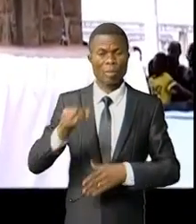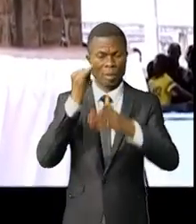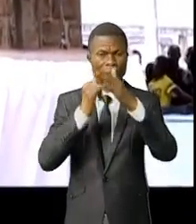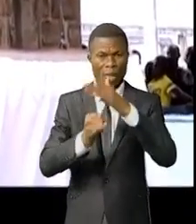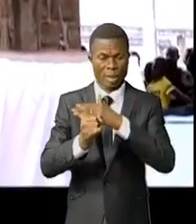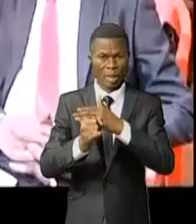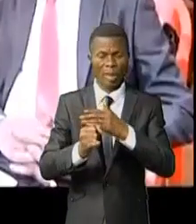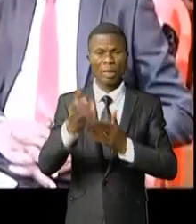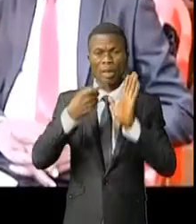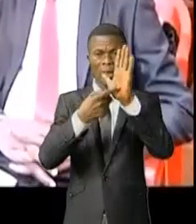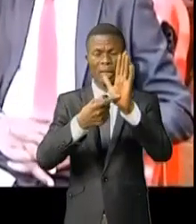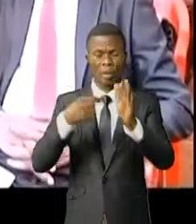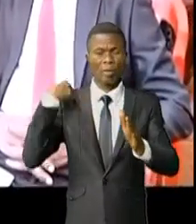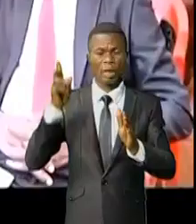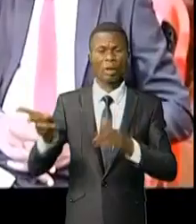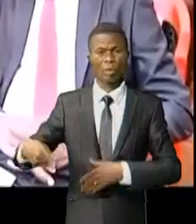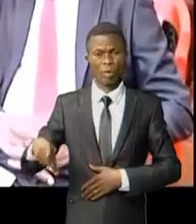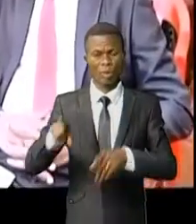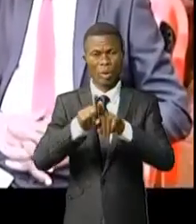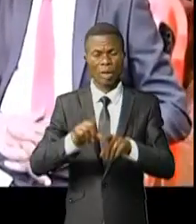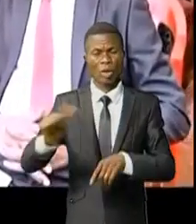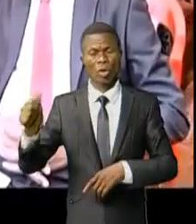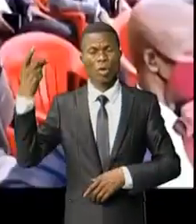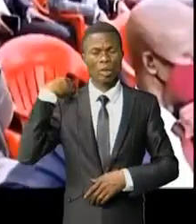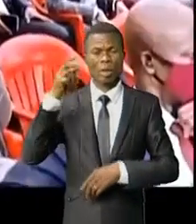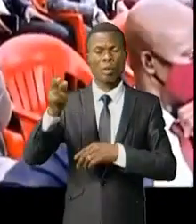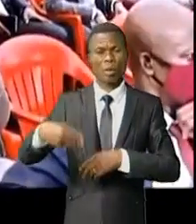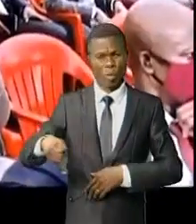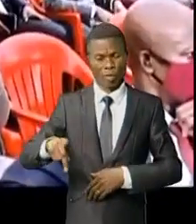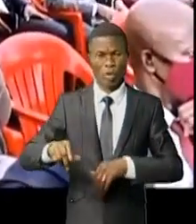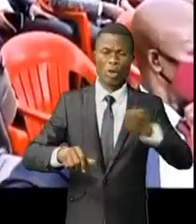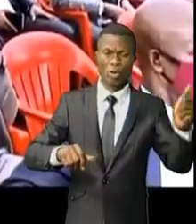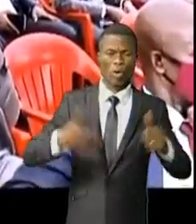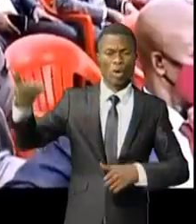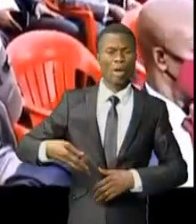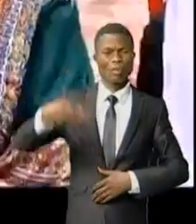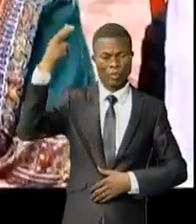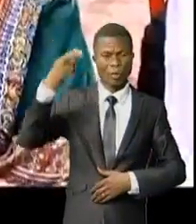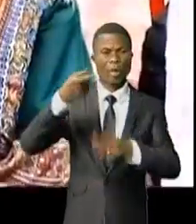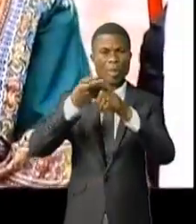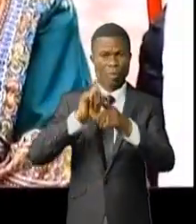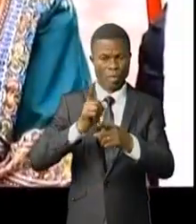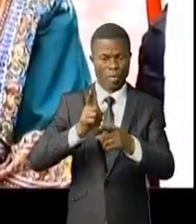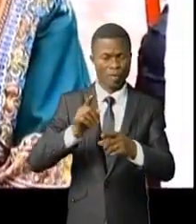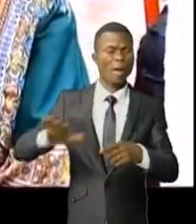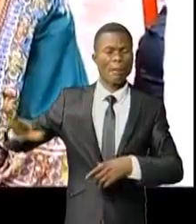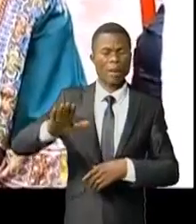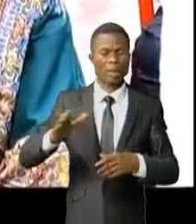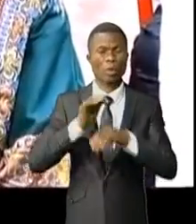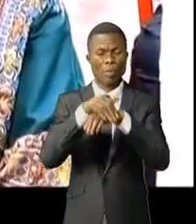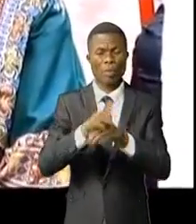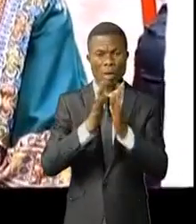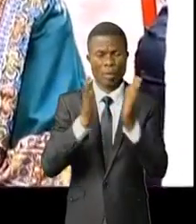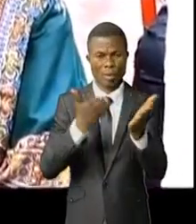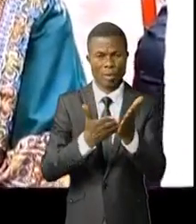l'Intérieur, représentant le gouverneur de province, et de quelques députés provinciaux, ainsi que d'autres invités de marque venus d'un peu partout. Dans son